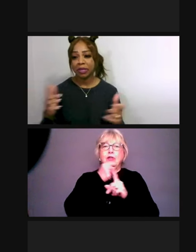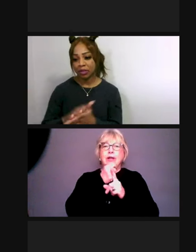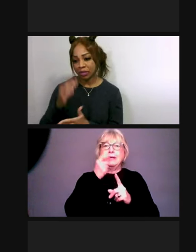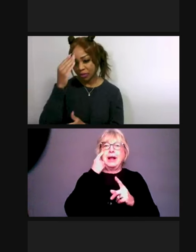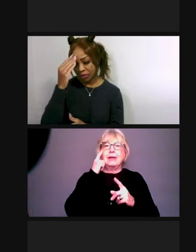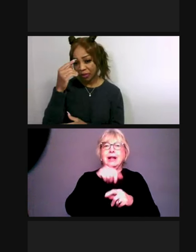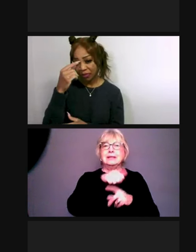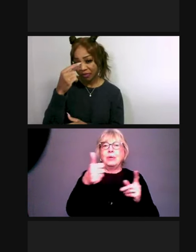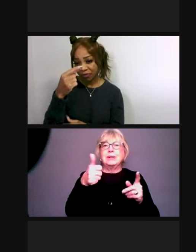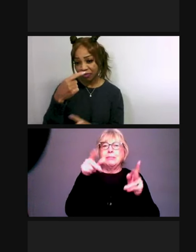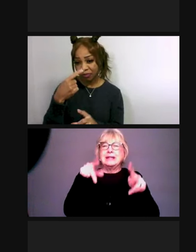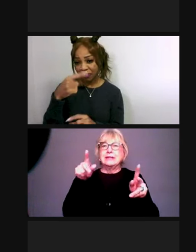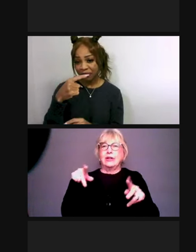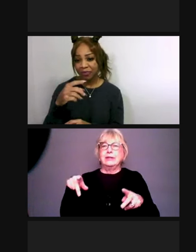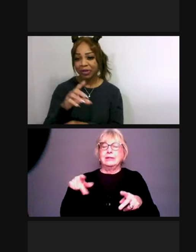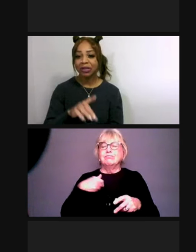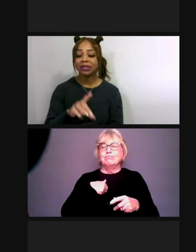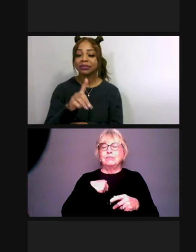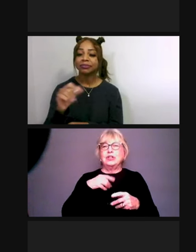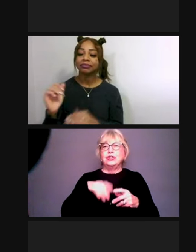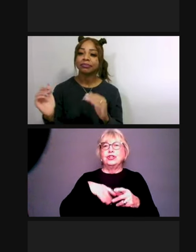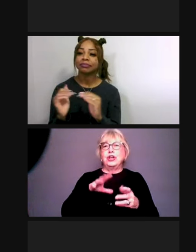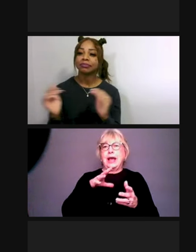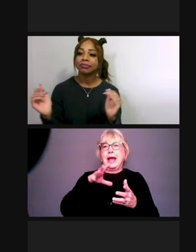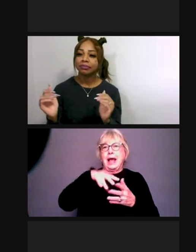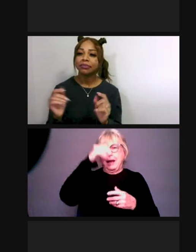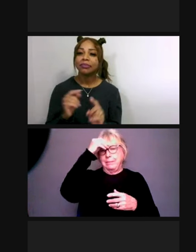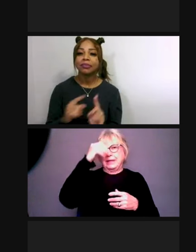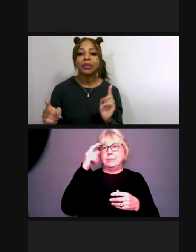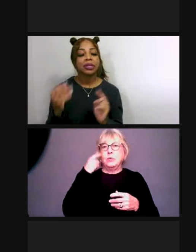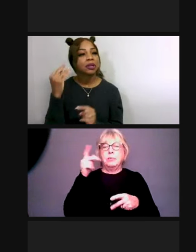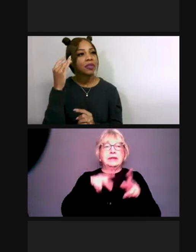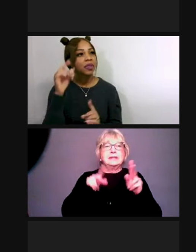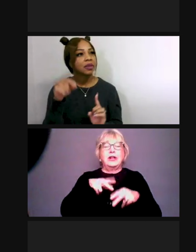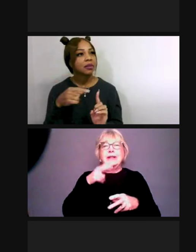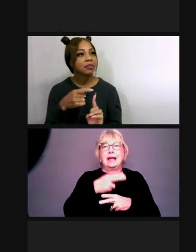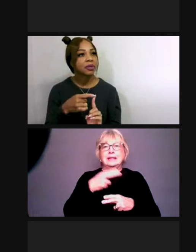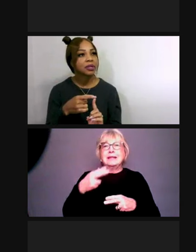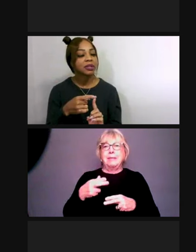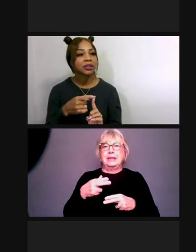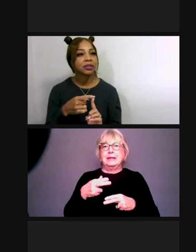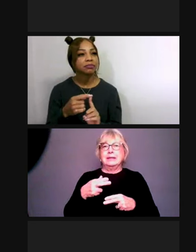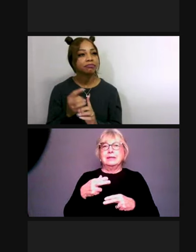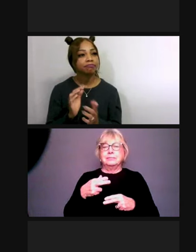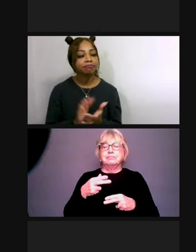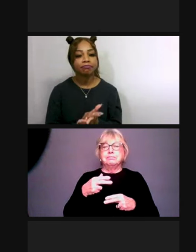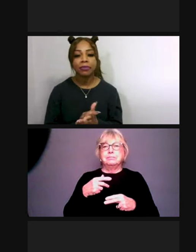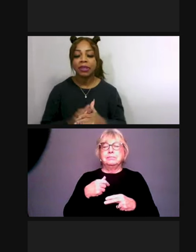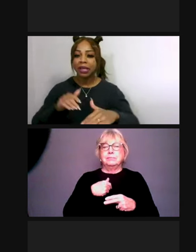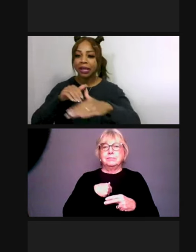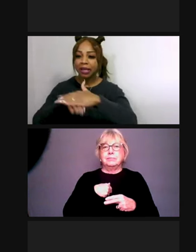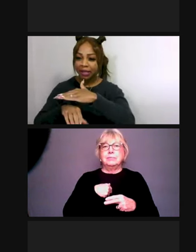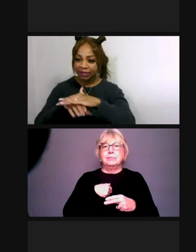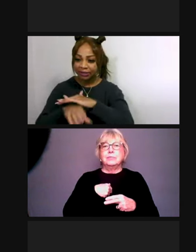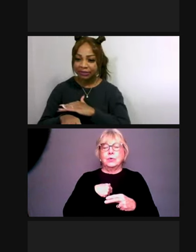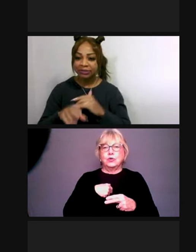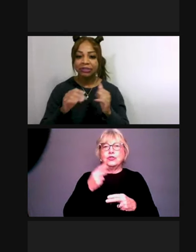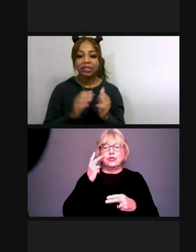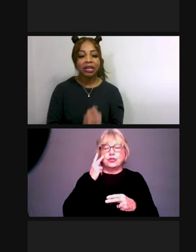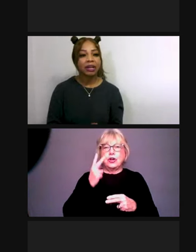Donc,'est quelque chose que j'ai appris de la justice pour les personnes handicapées et je pense vraiment à l'aspect